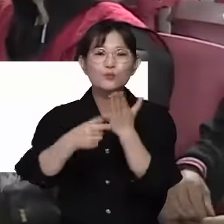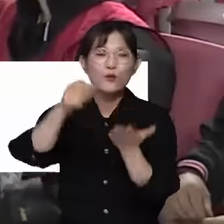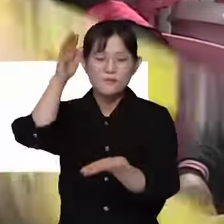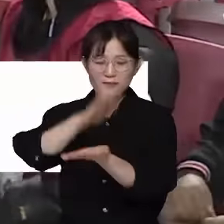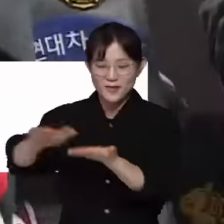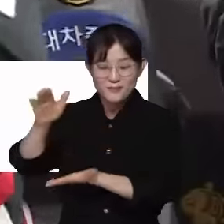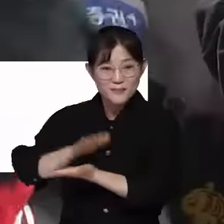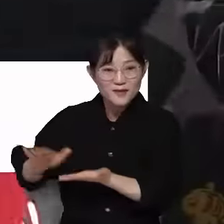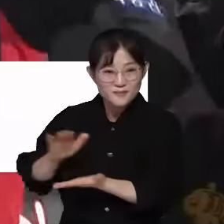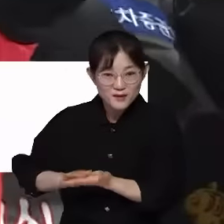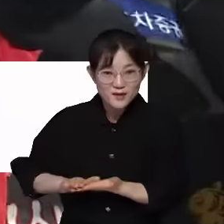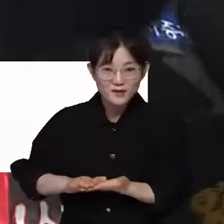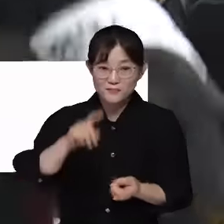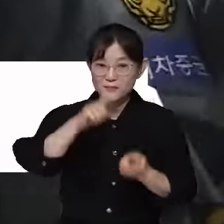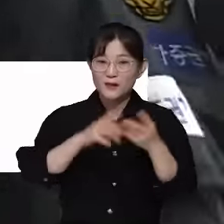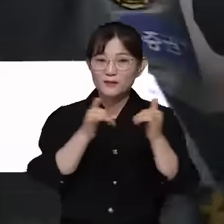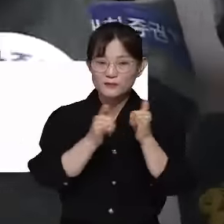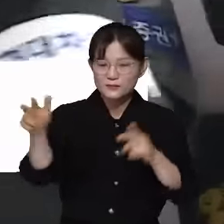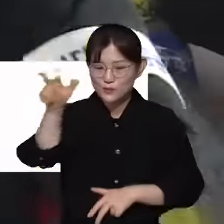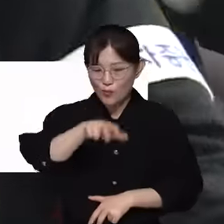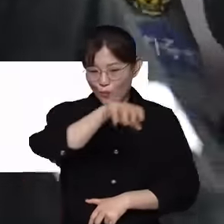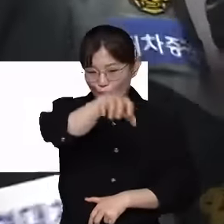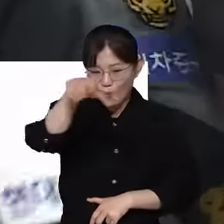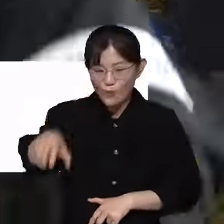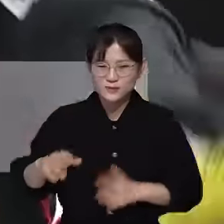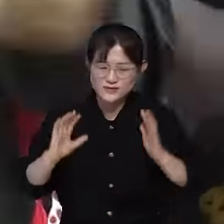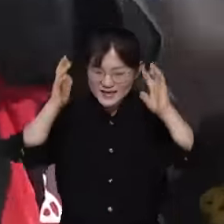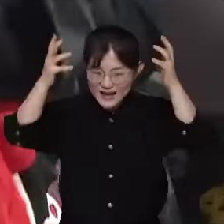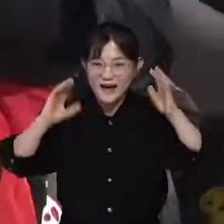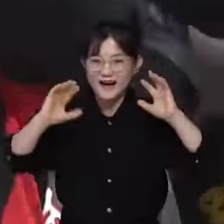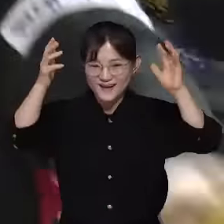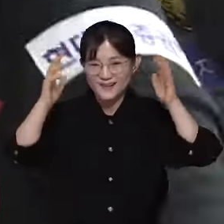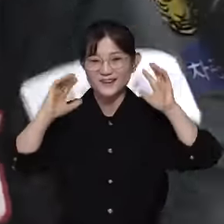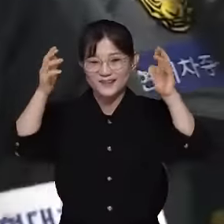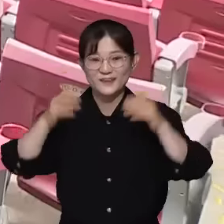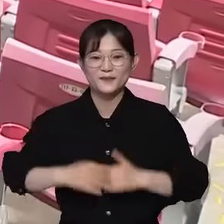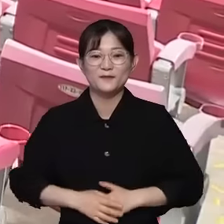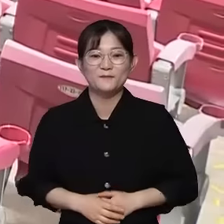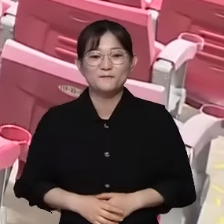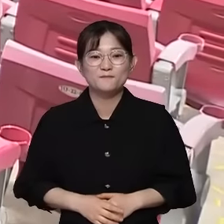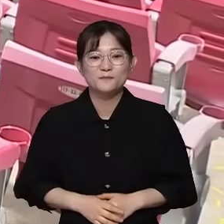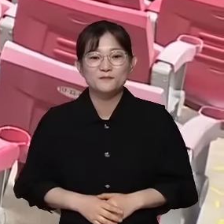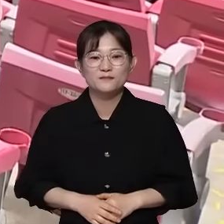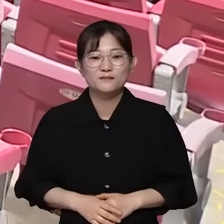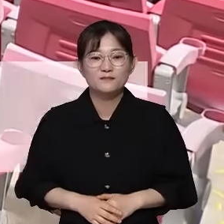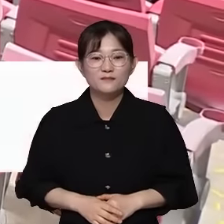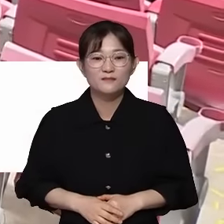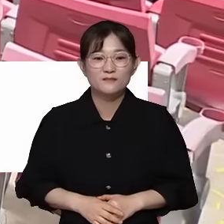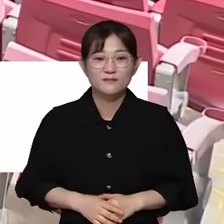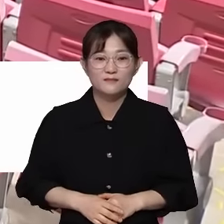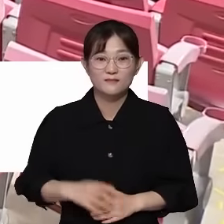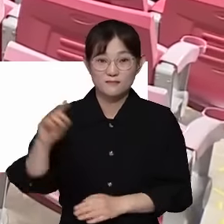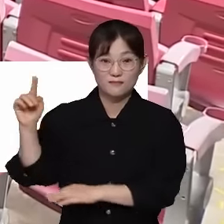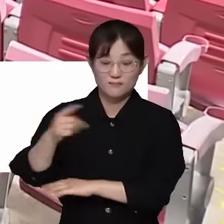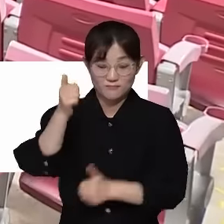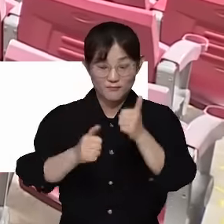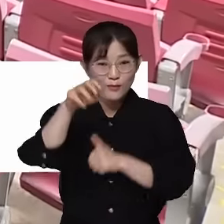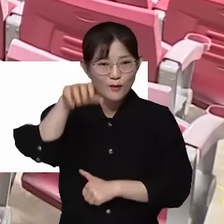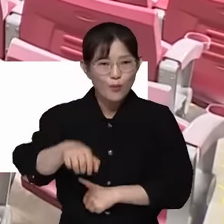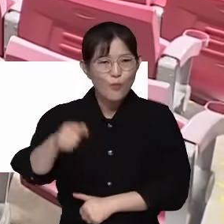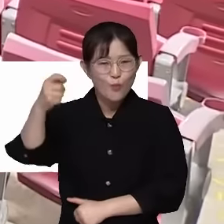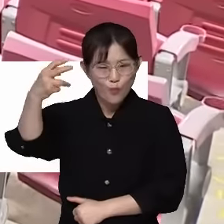세우는 등 팬들은 전국 곳곳에서 열띤 응원을 이어갔습니다. 올해 야구장을 여러 번 방문하면서